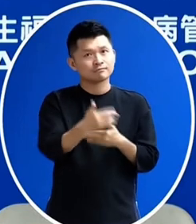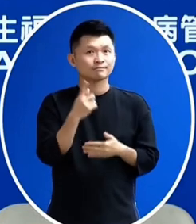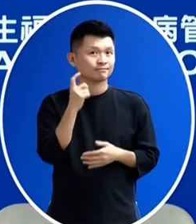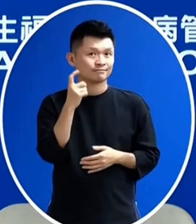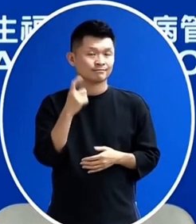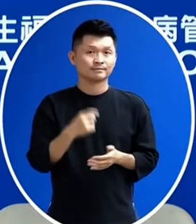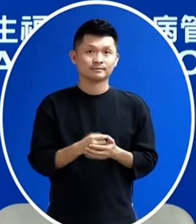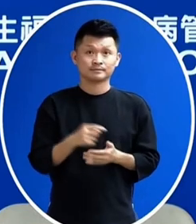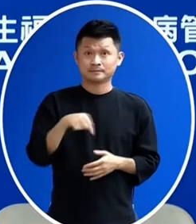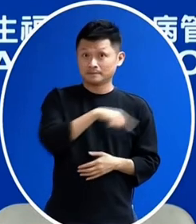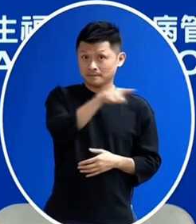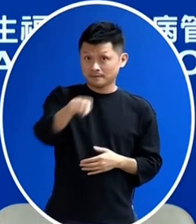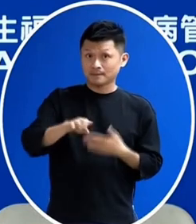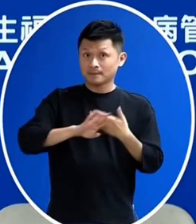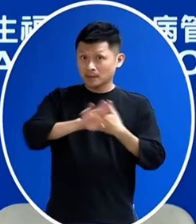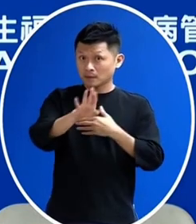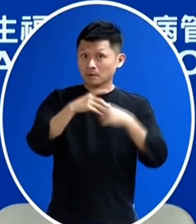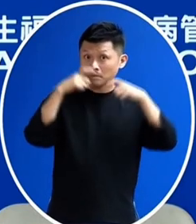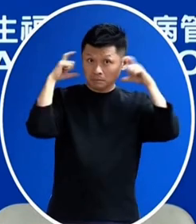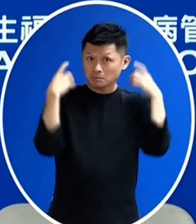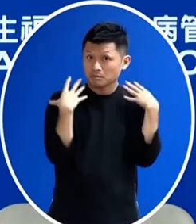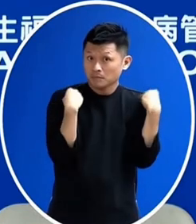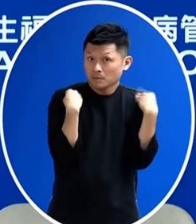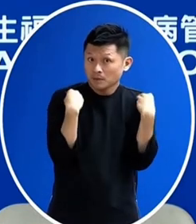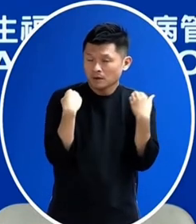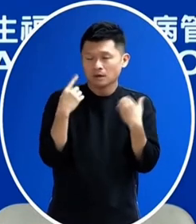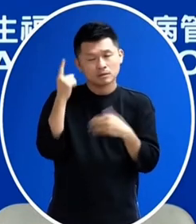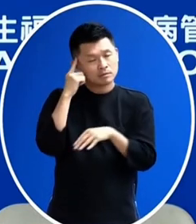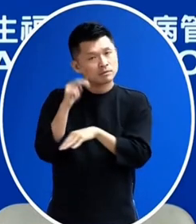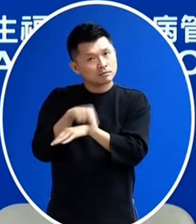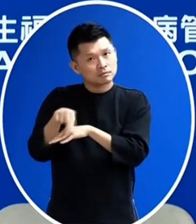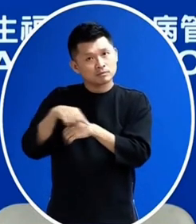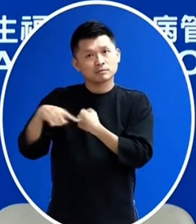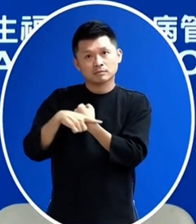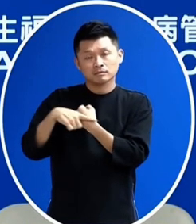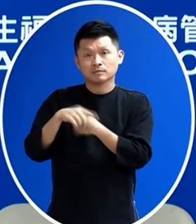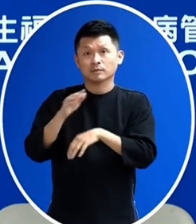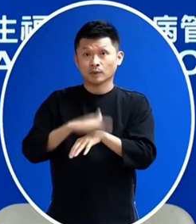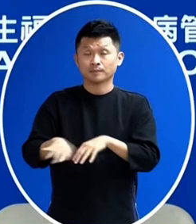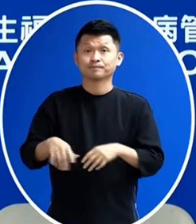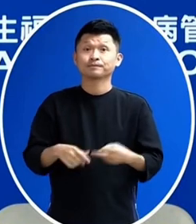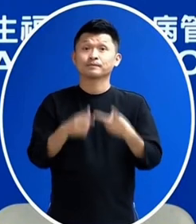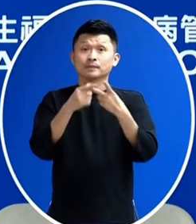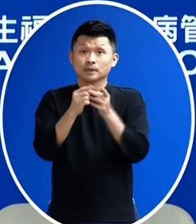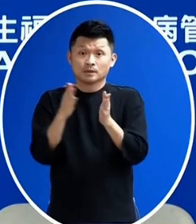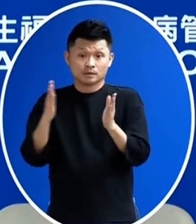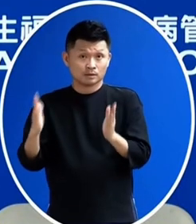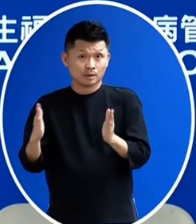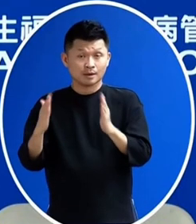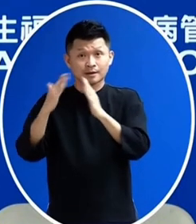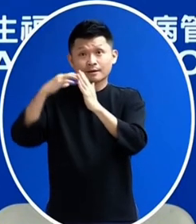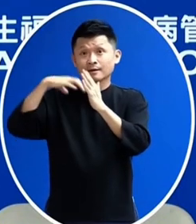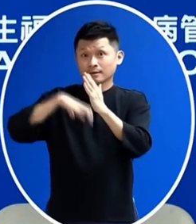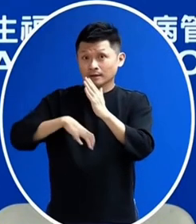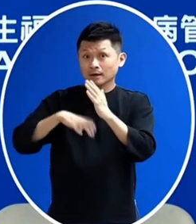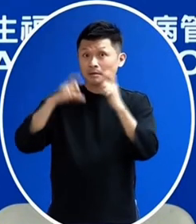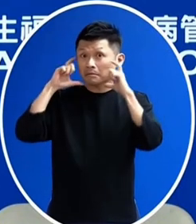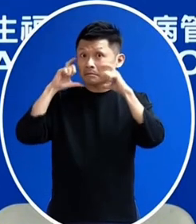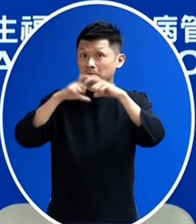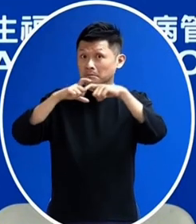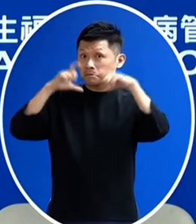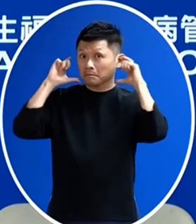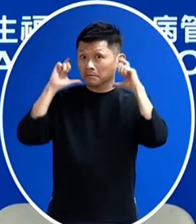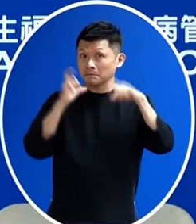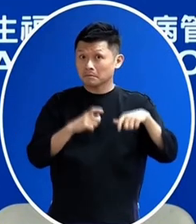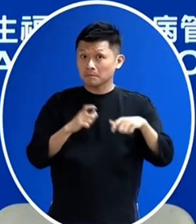这些是不是要另定规定，这些我们还在思考。那至于说所谓的第二阶段，那这个室内的部分，那这